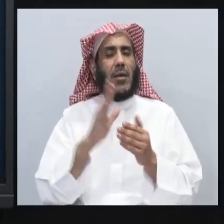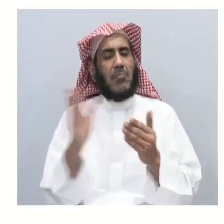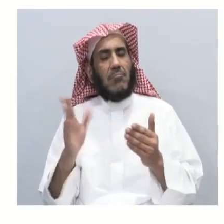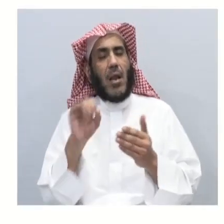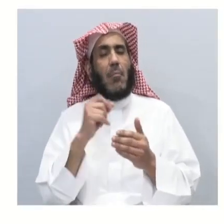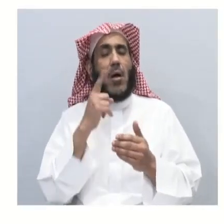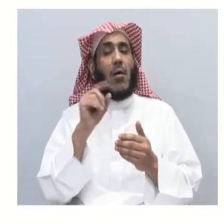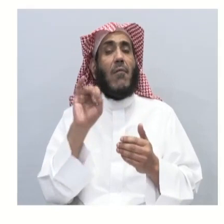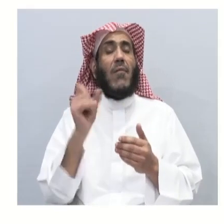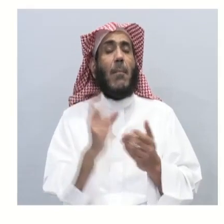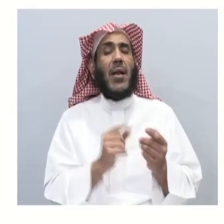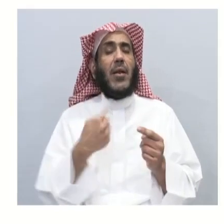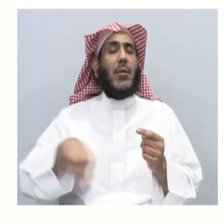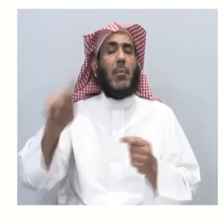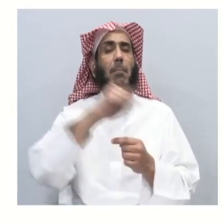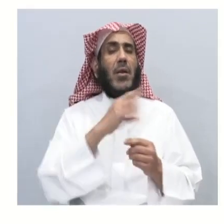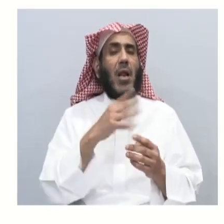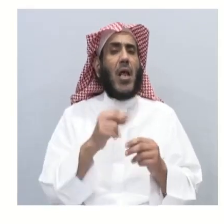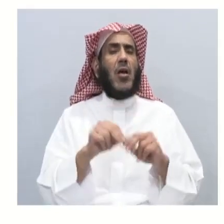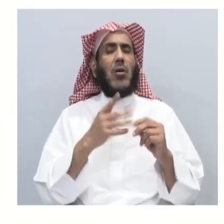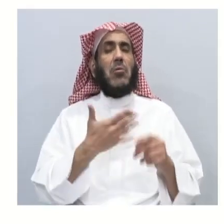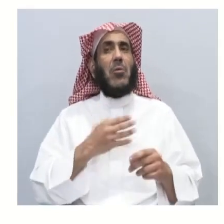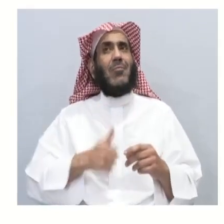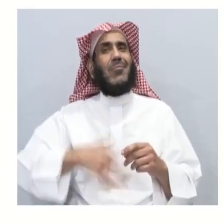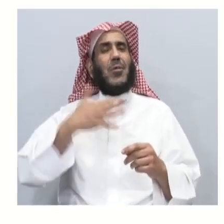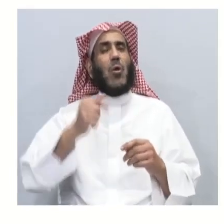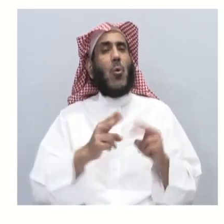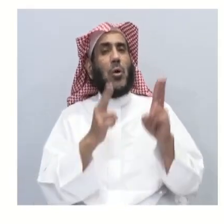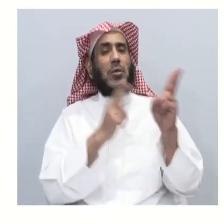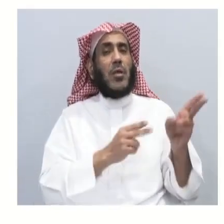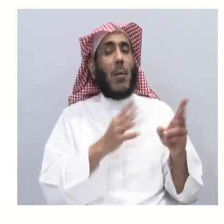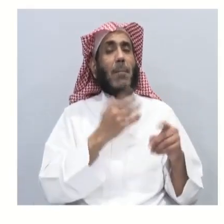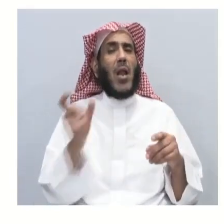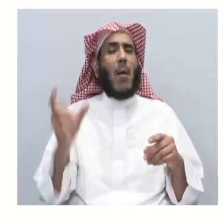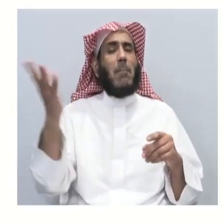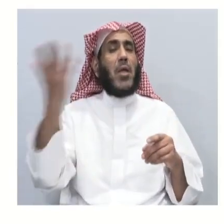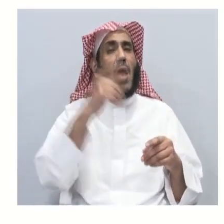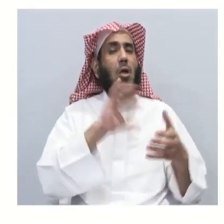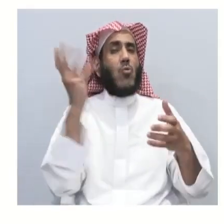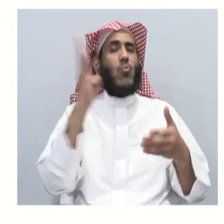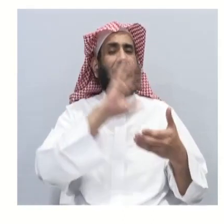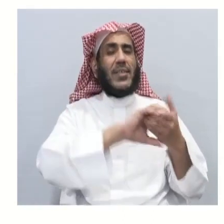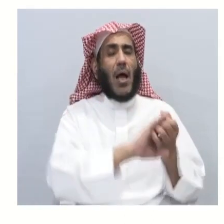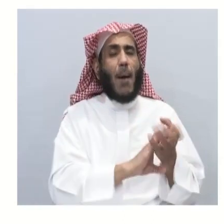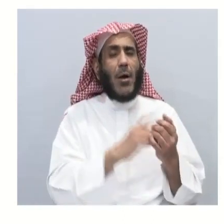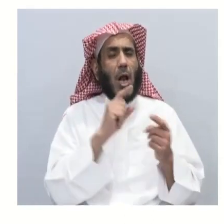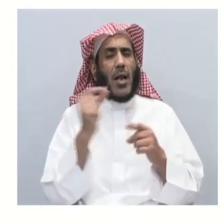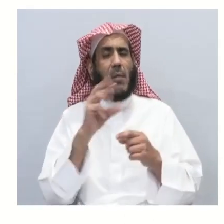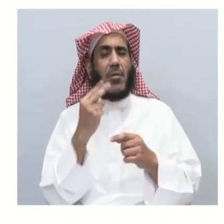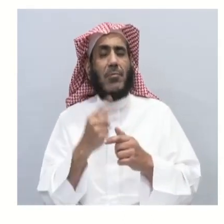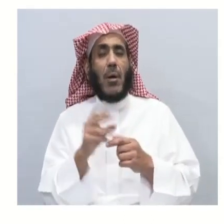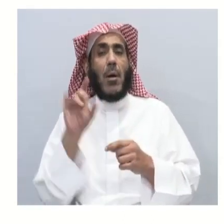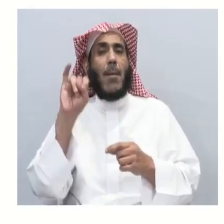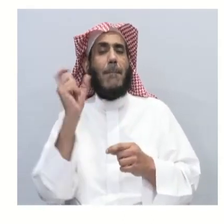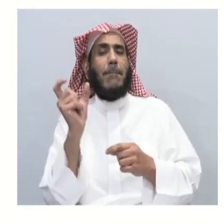فمن منا لا يطيب له الاقتداء بالأنبياء والصحابة؟ نلاحظ الكلمة الثانية، أحسنتم،